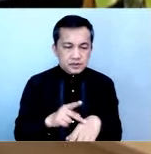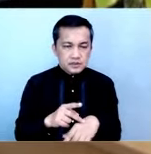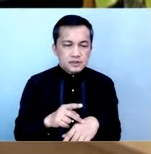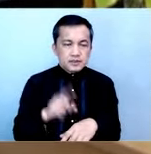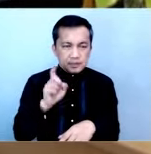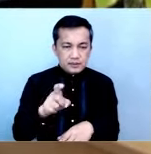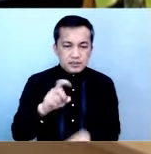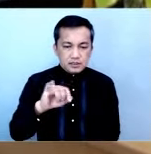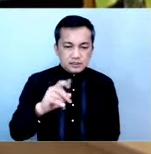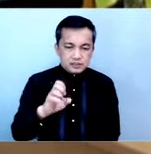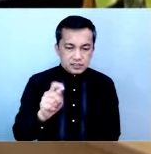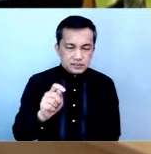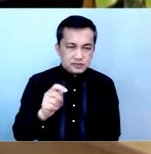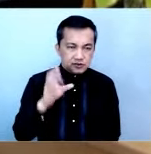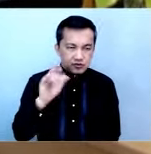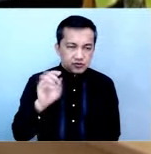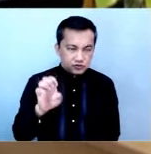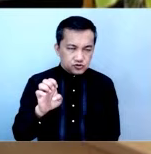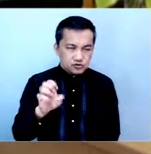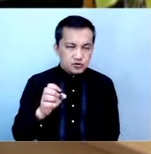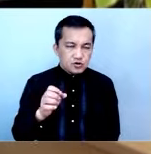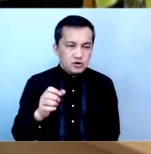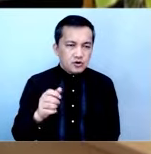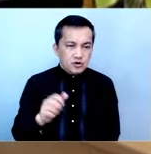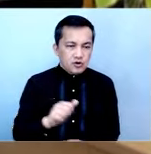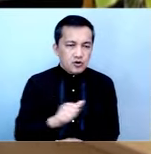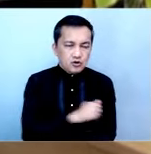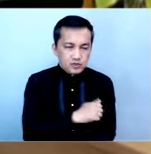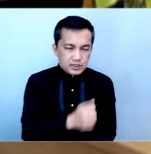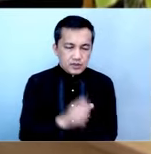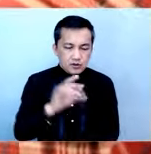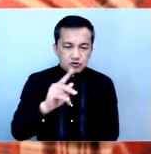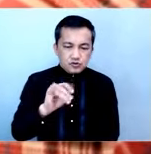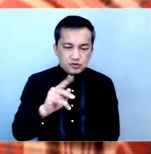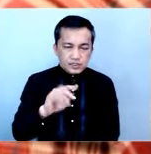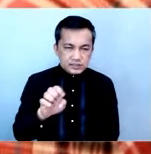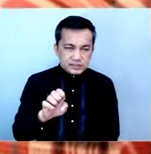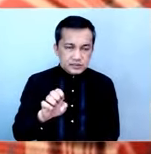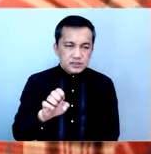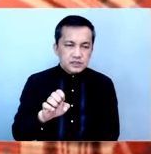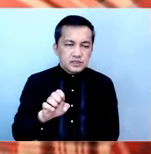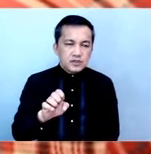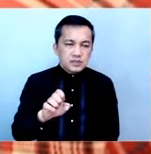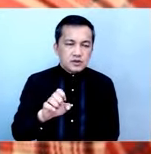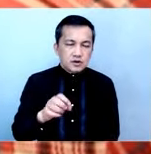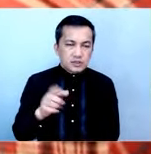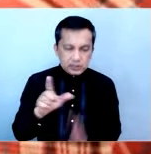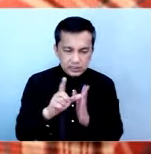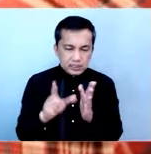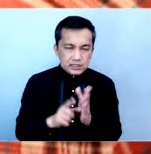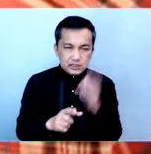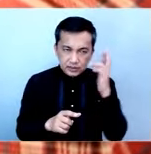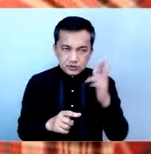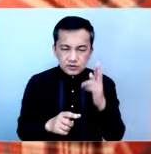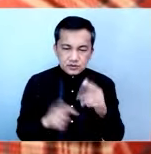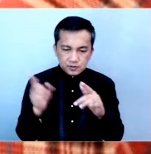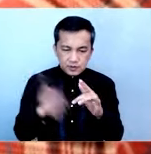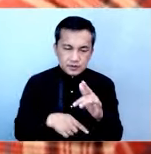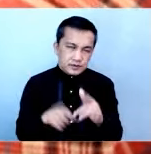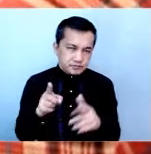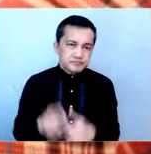or authorized cause o legal na dahilan upang ikaw ay kasuhan o parusahan ng iyong